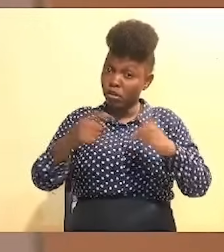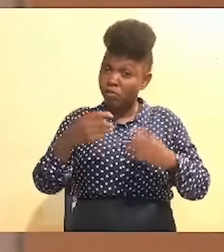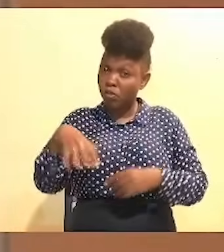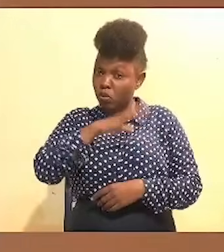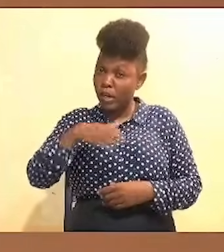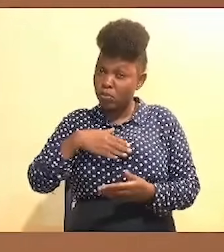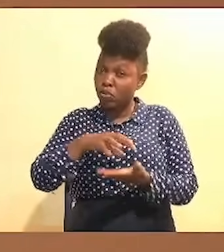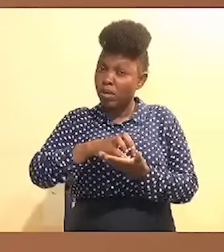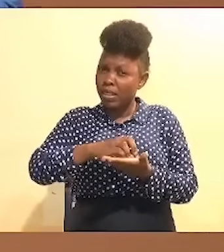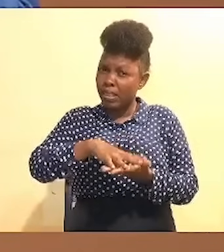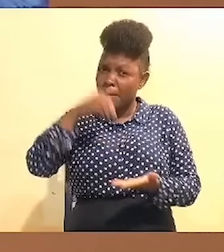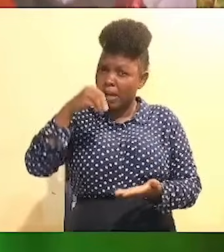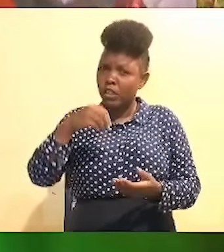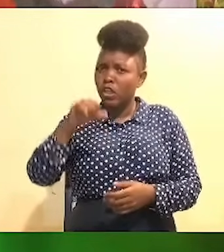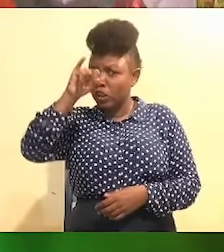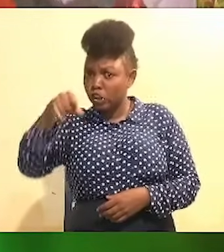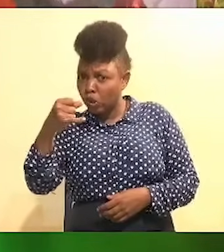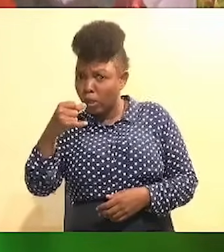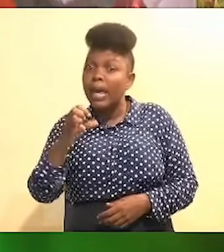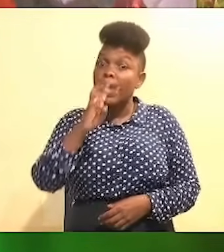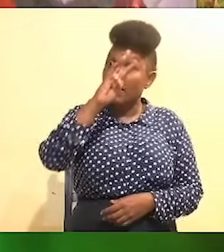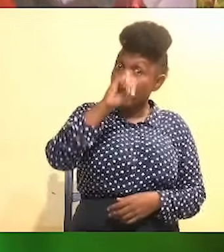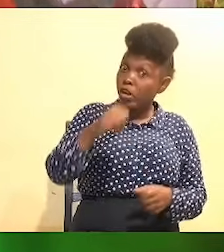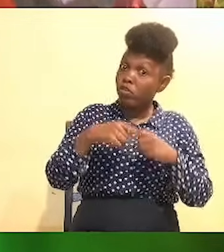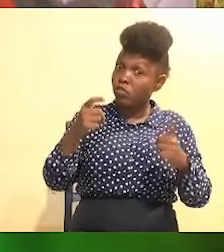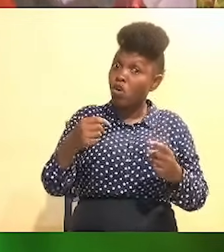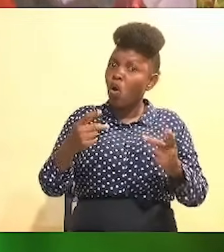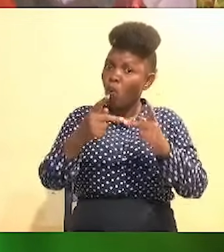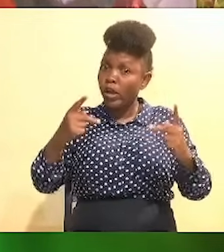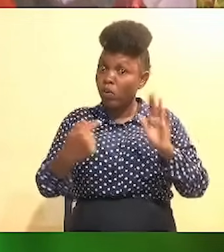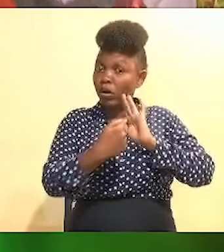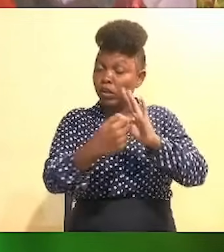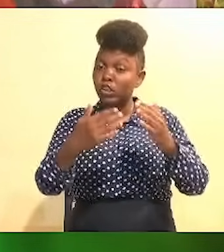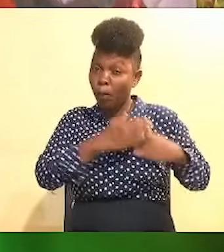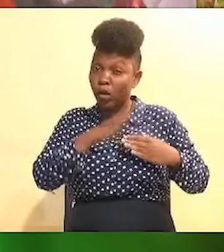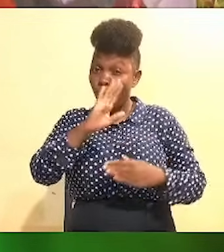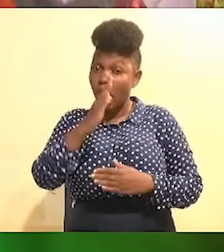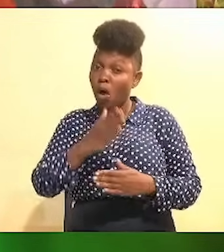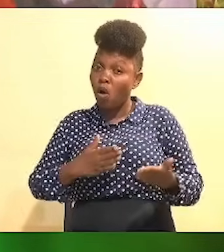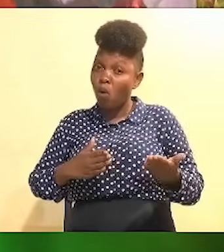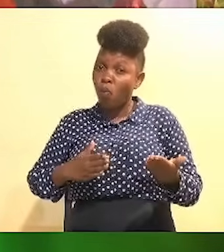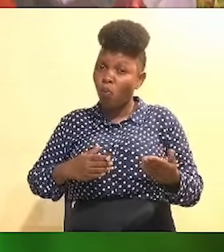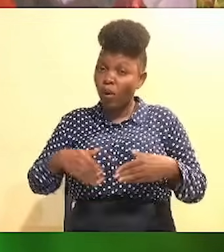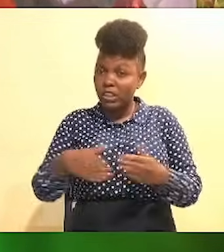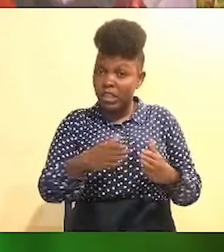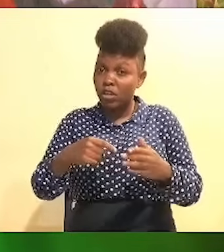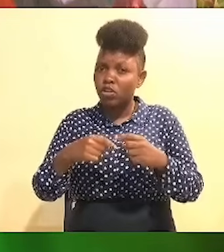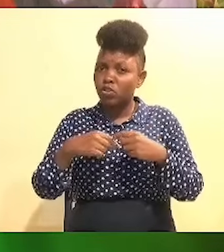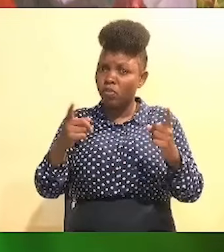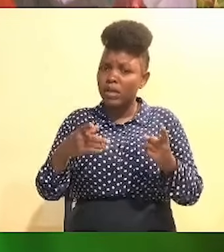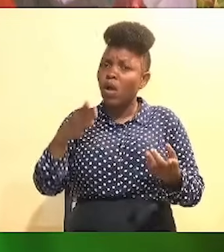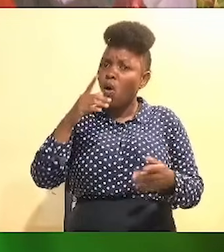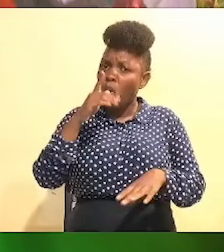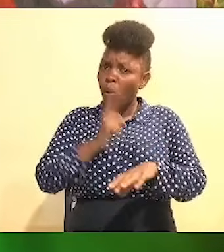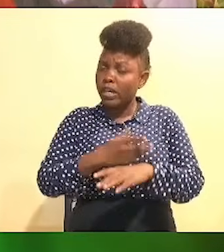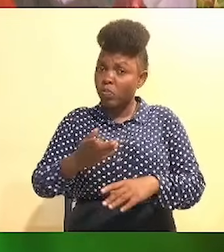na Mary ni tofauti, kwa hivyo wanaonyesha upendo wao kwa njia tofauti. Wakati fulani kwenye mimbari hii nikawaambieni ya